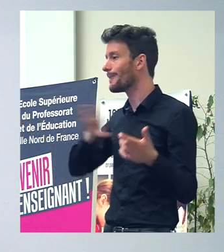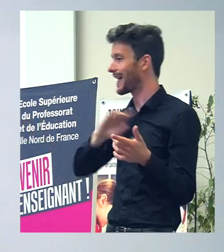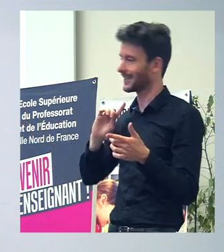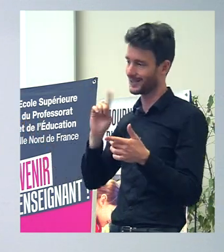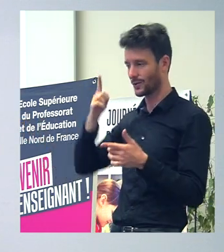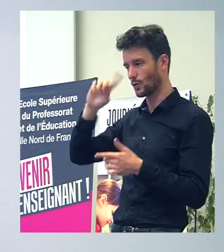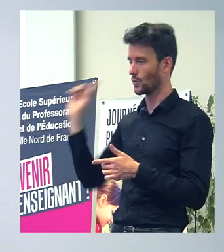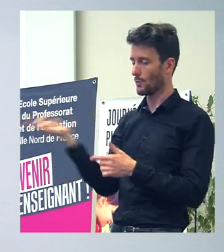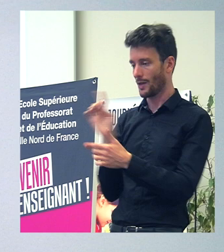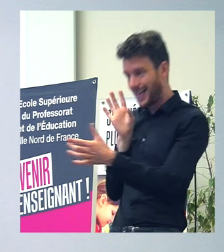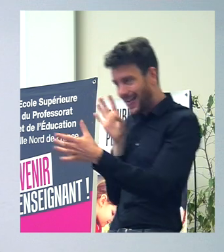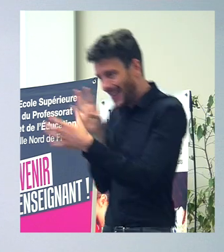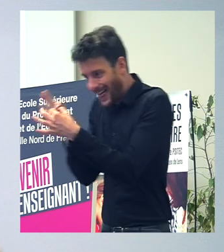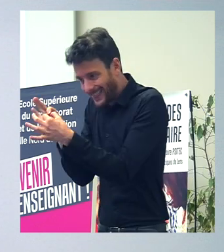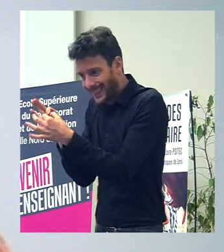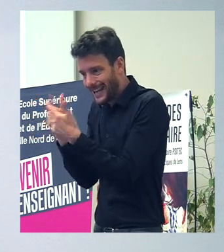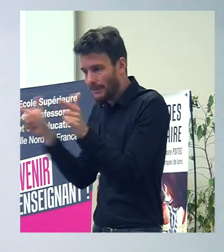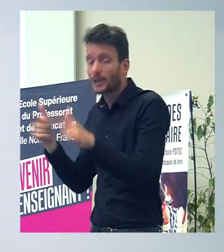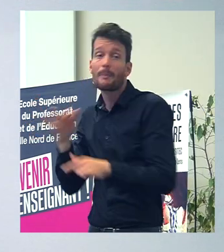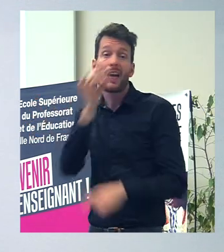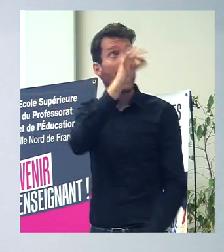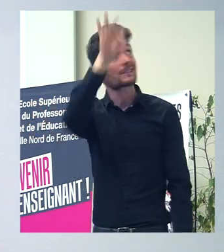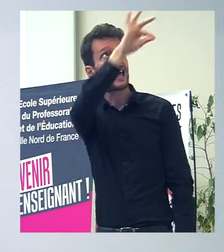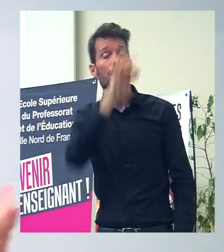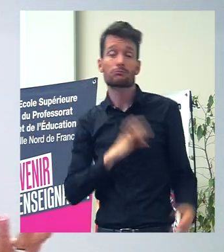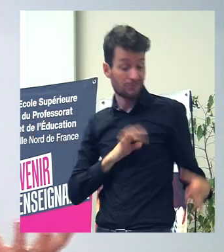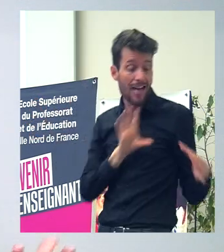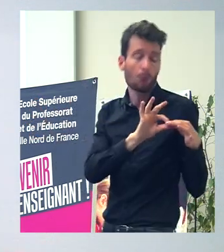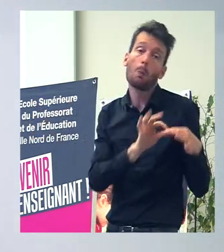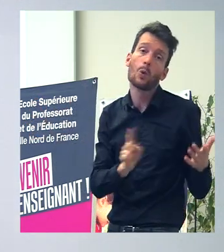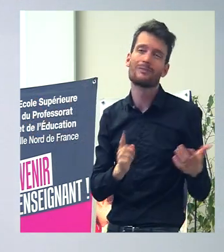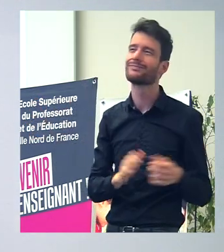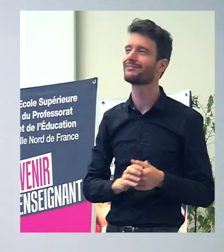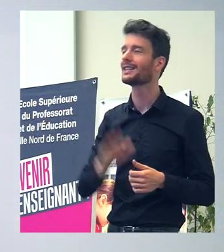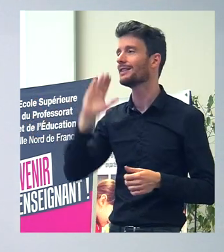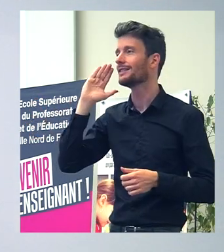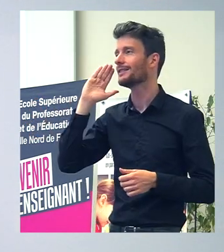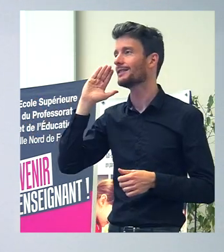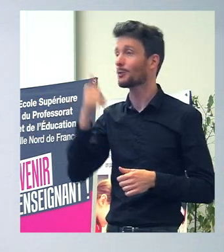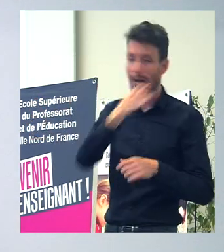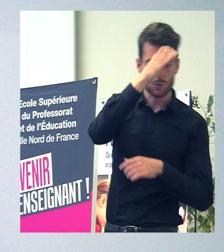à l'insecte. C'est la différence entre un concept et une valeur, un des exemples. Voilà.